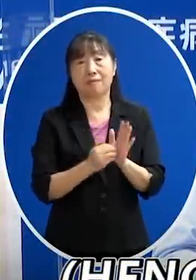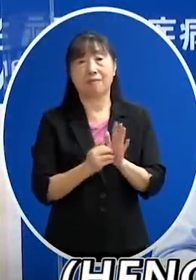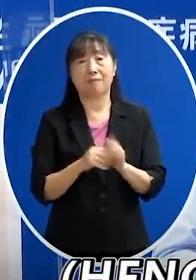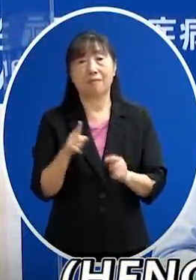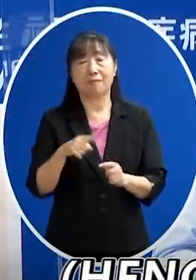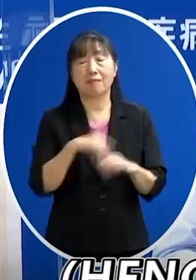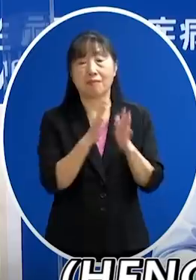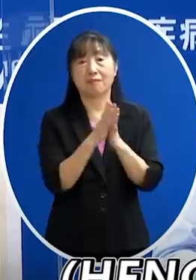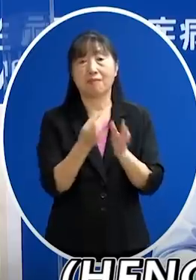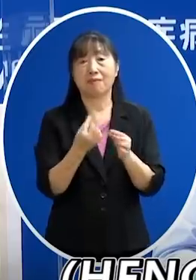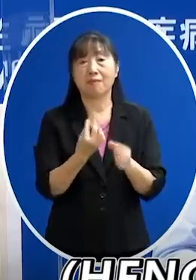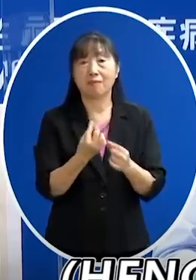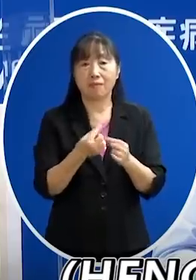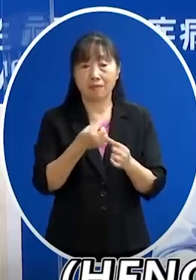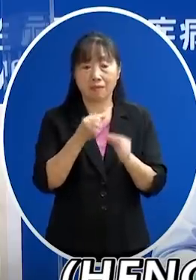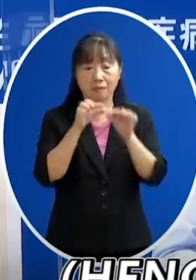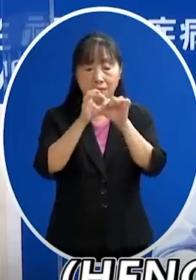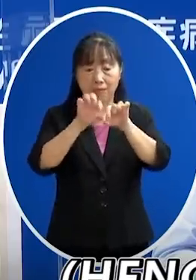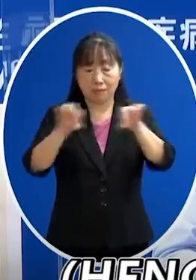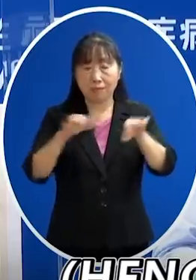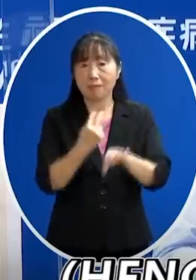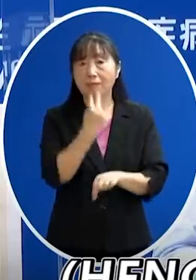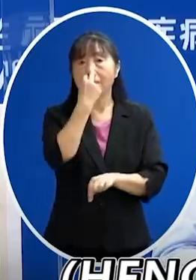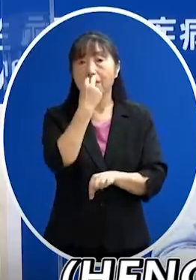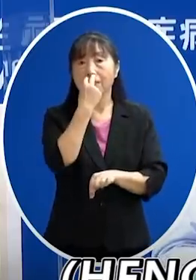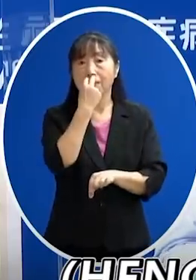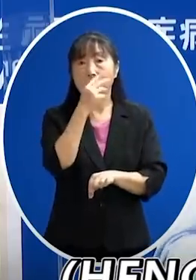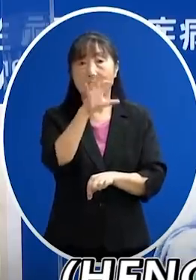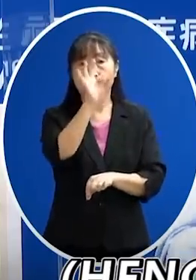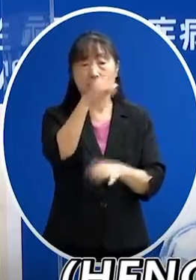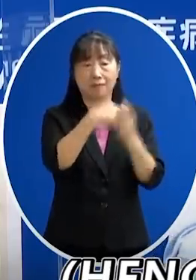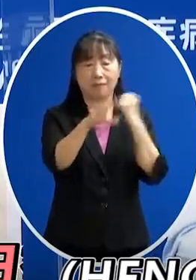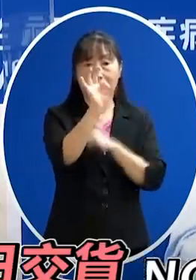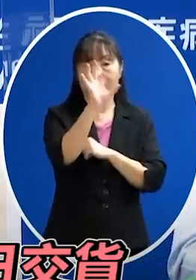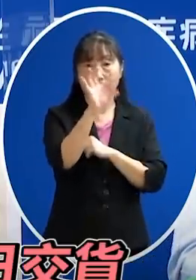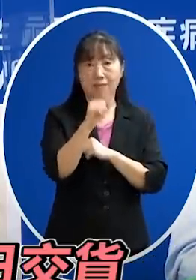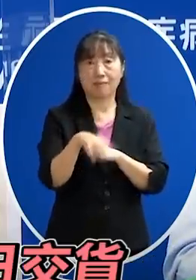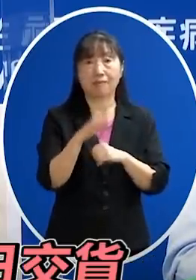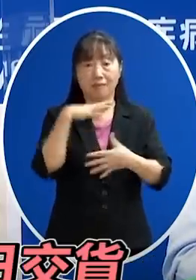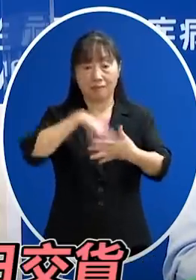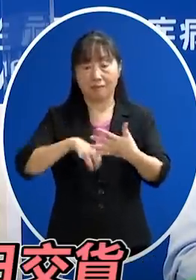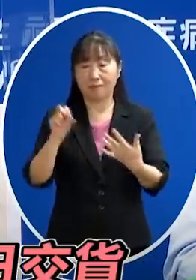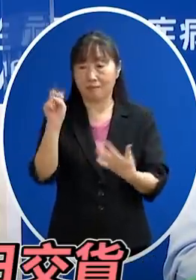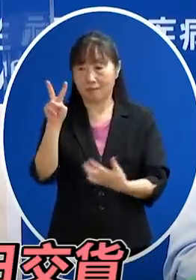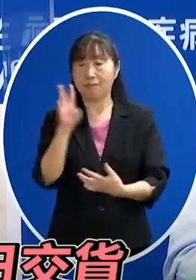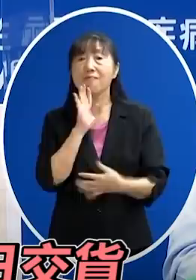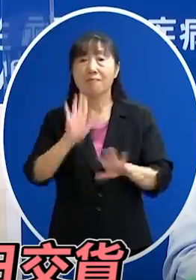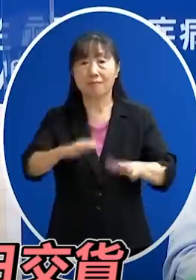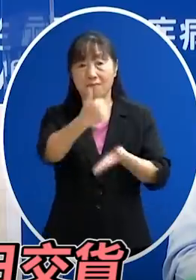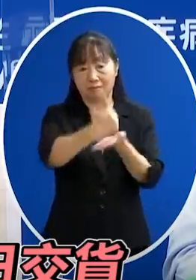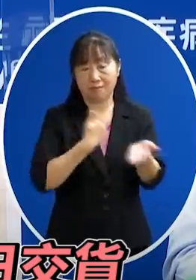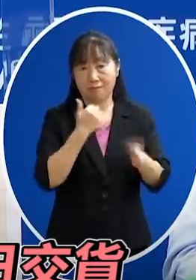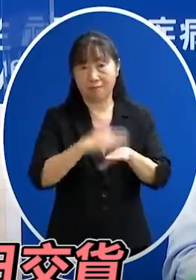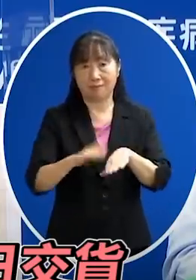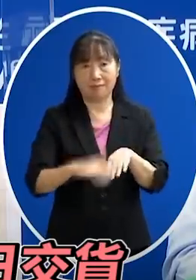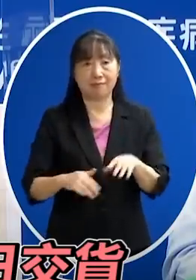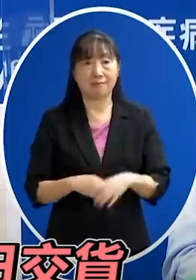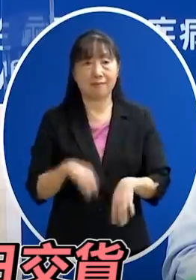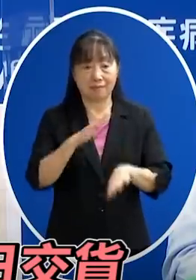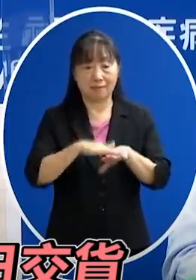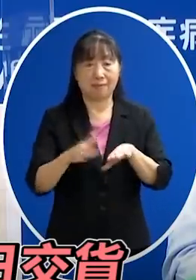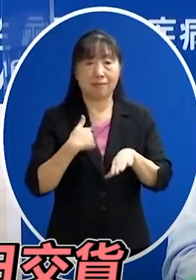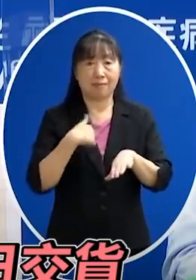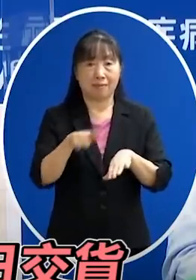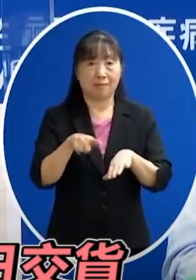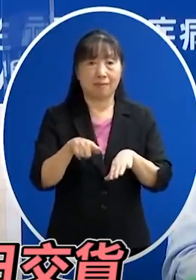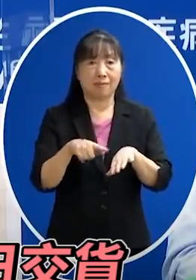量氧气鼻管系统，500台，其中200台会在今天交货，那我们会尽快